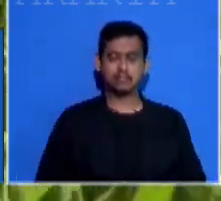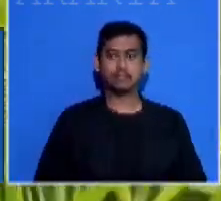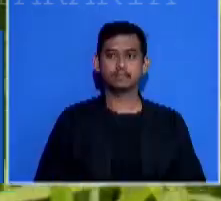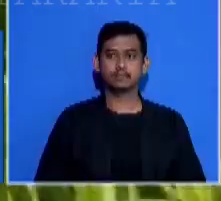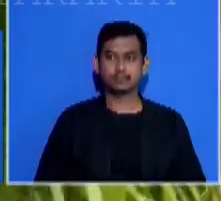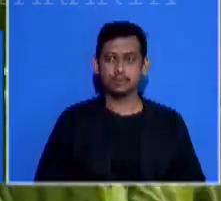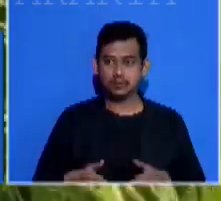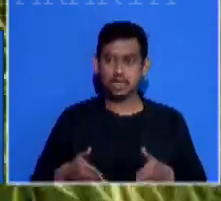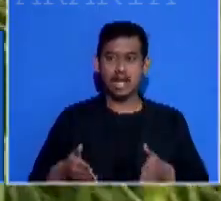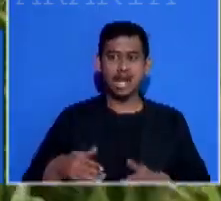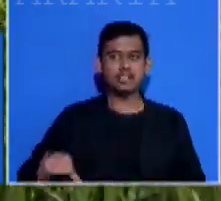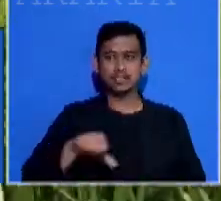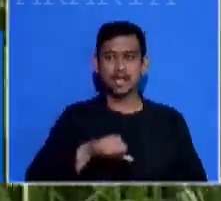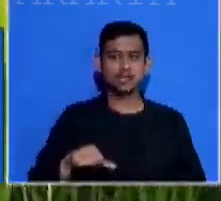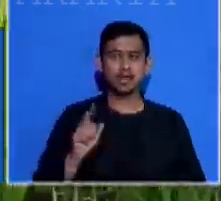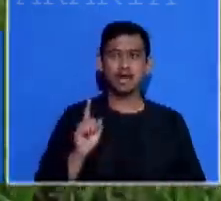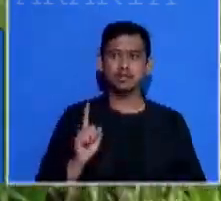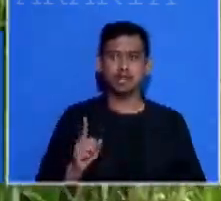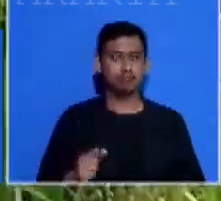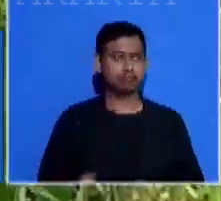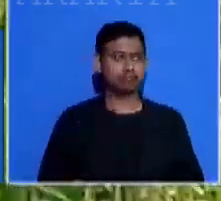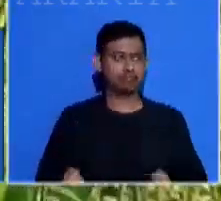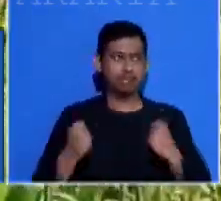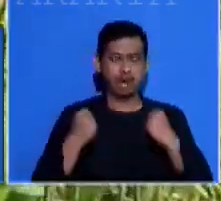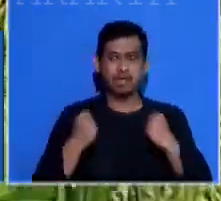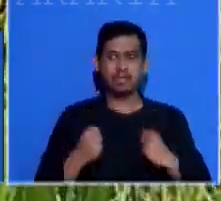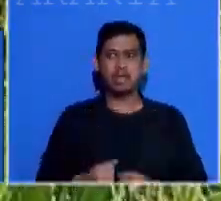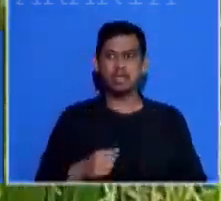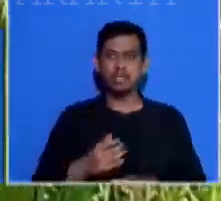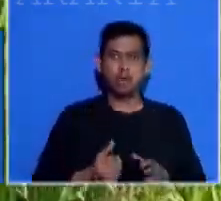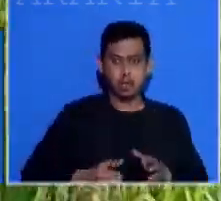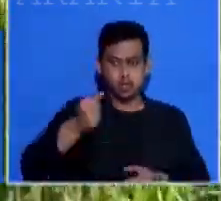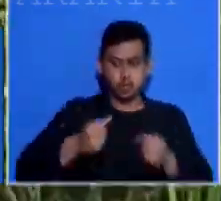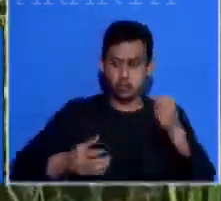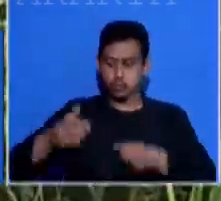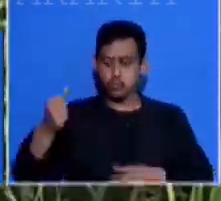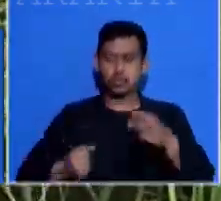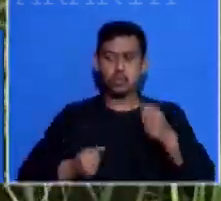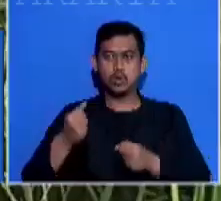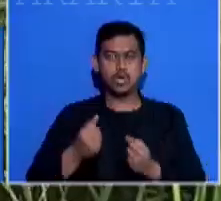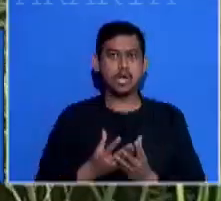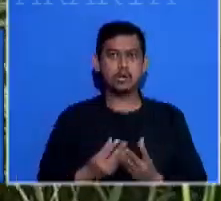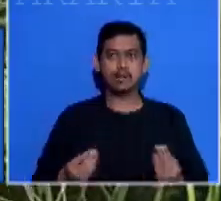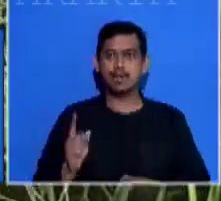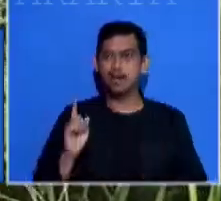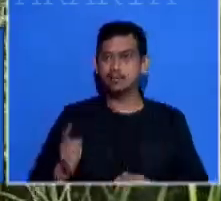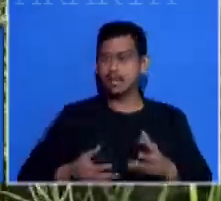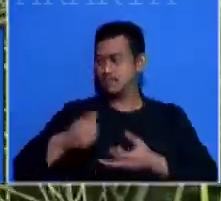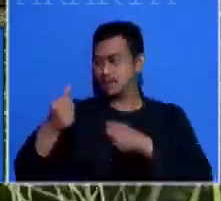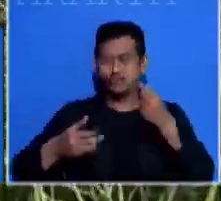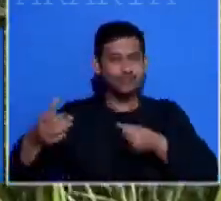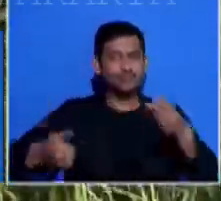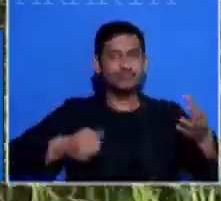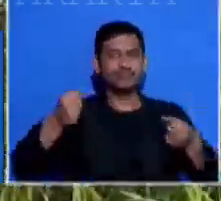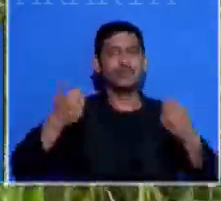juga membuatnya harus mengeluarkan tenaga ekstra untuk mencabut rumput liar yang tumbuh merajalela di lahan padi miliknya sebagai dampak